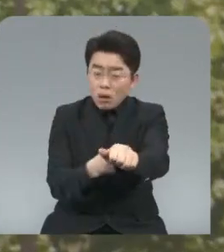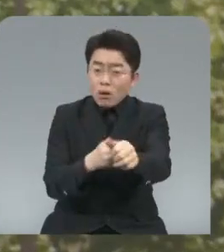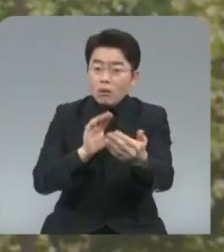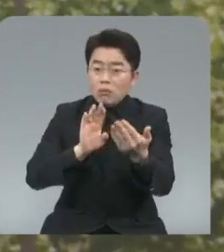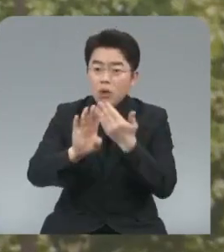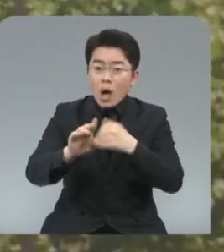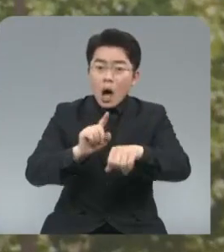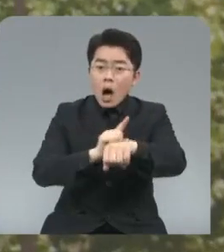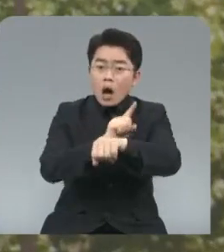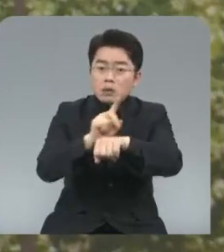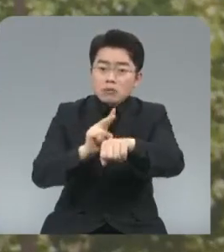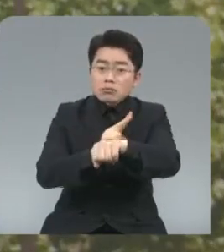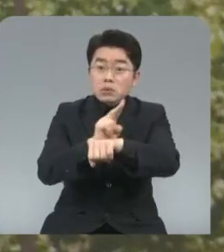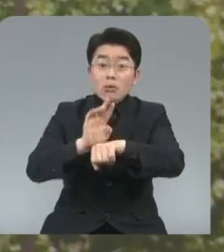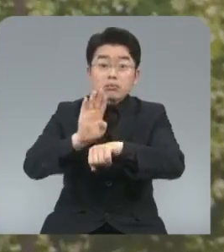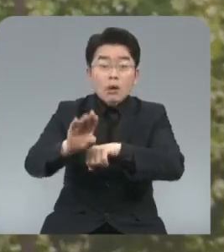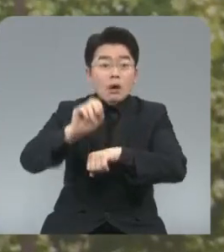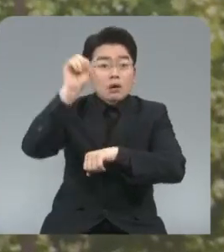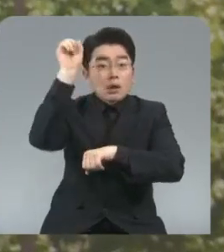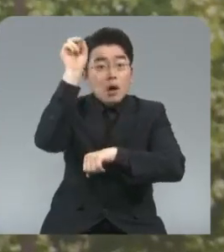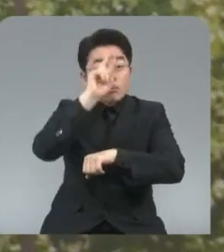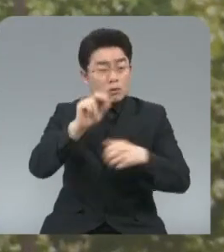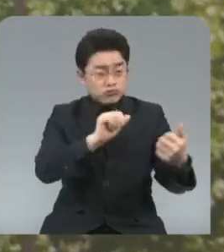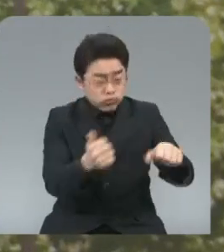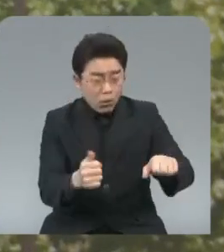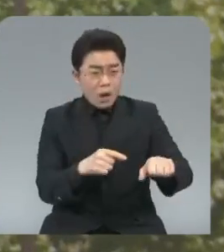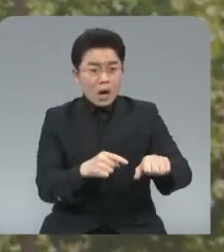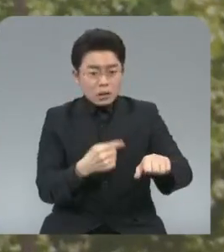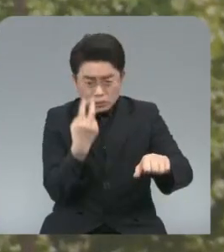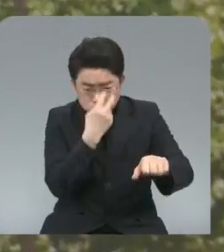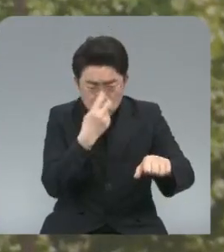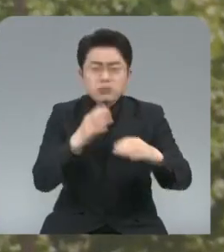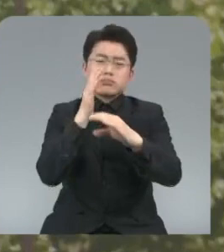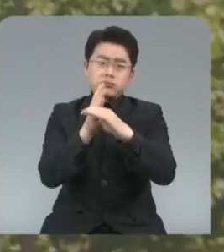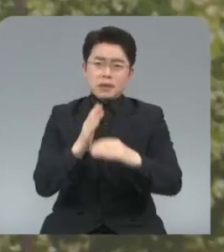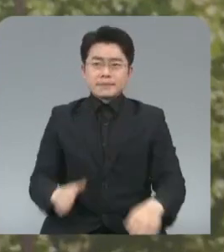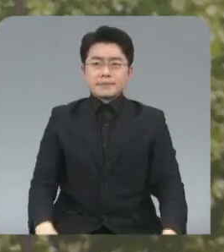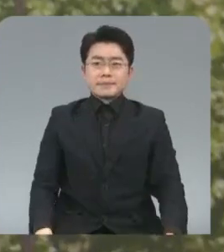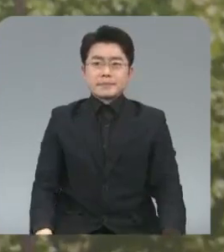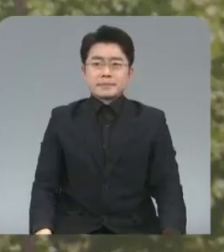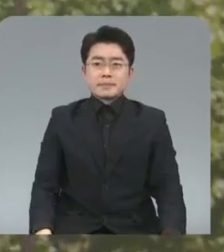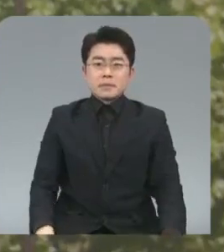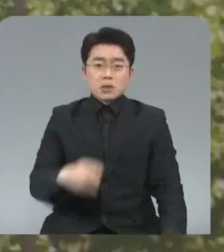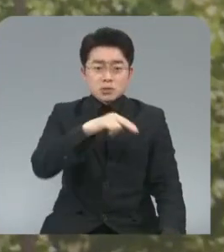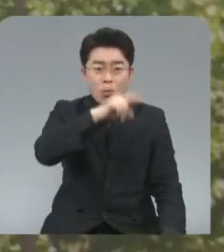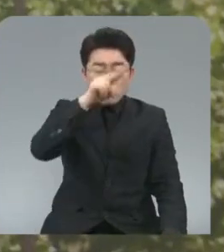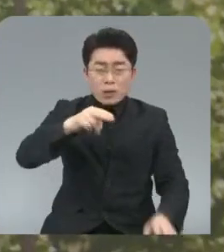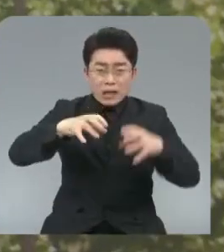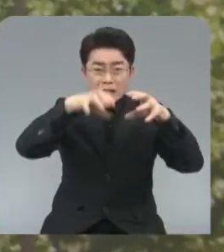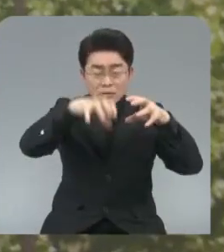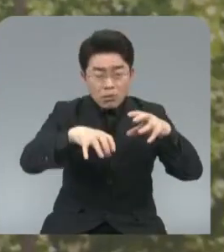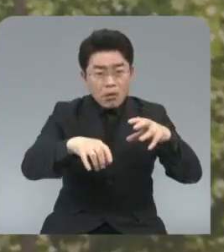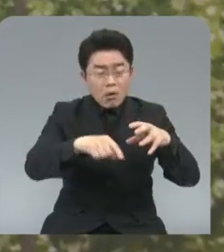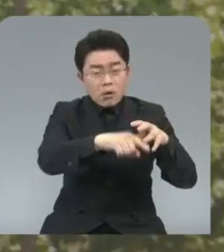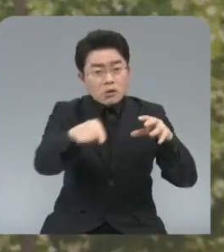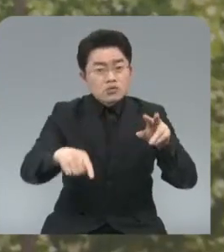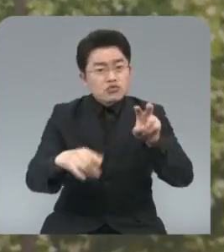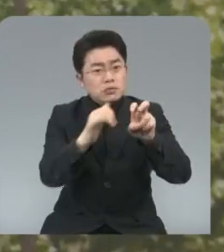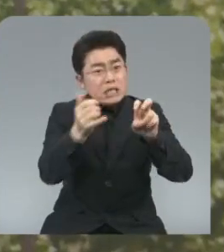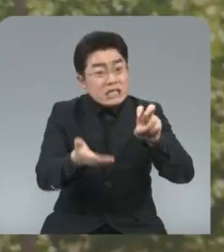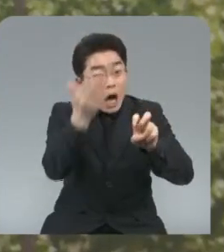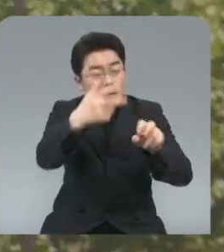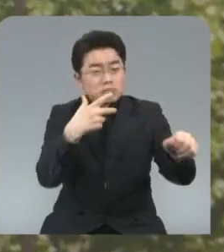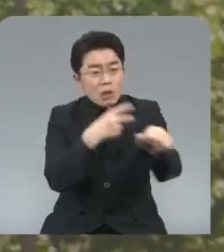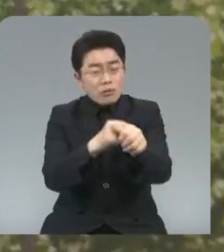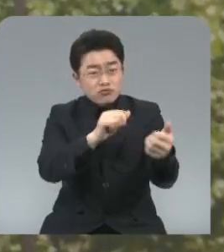만에 갑자기 숨지는 일이 발생해 당국이 조사에 나섰는데요. 이번 노르웨이에서 많은 수의 사망자가 보고되면서